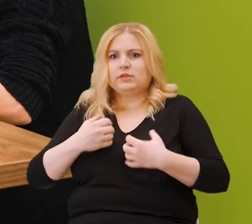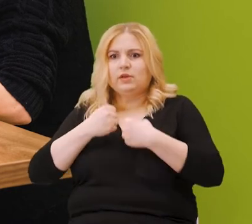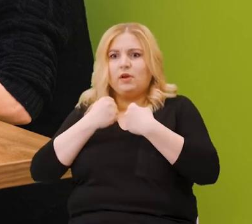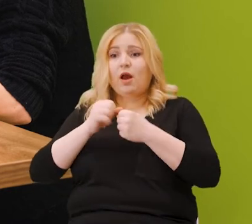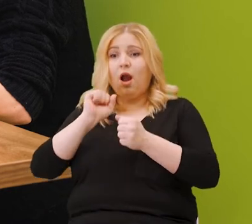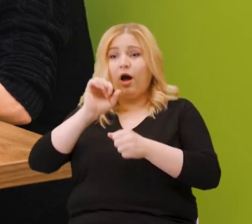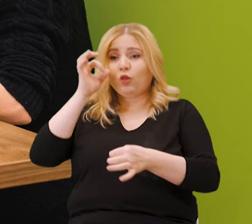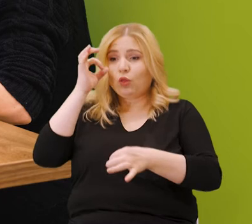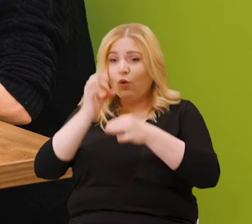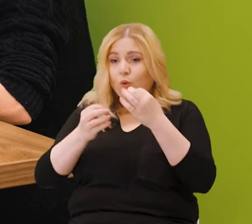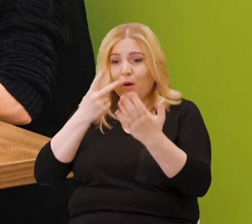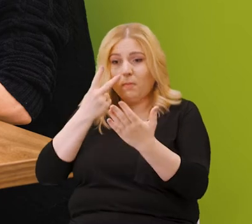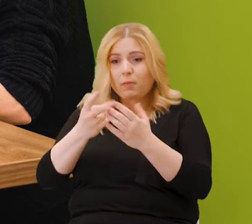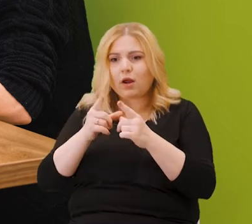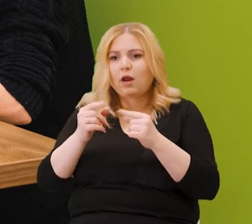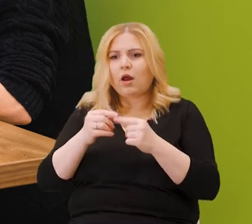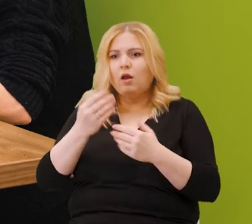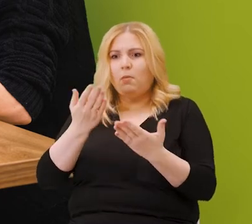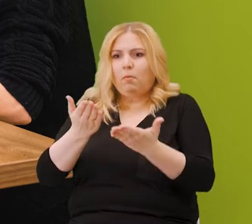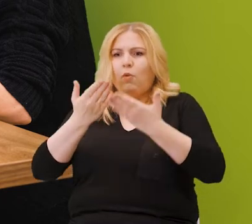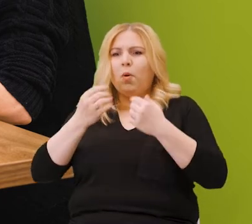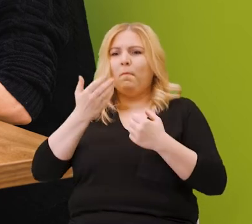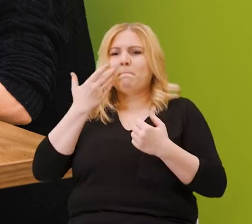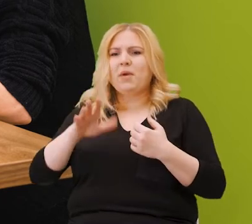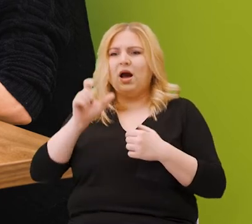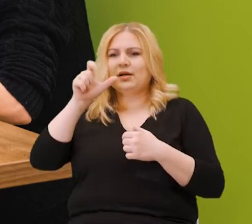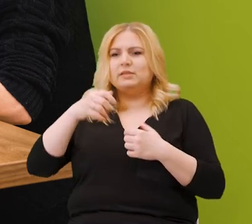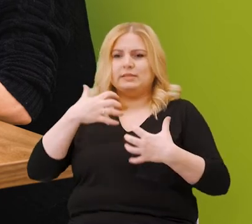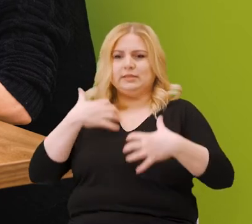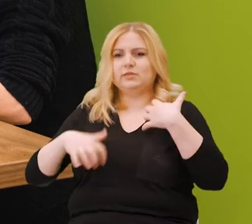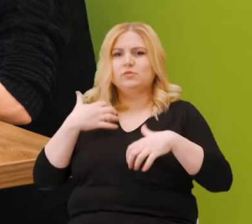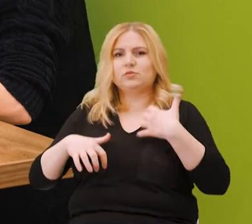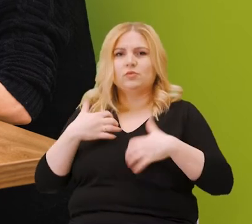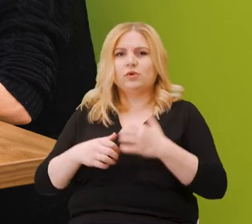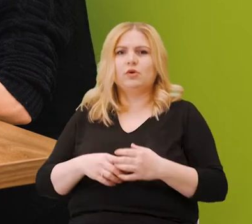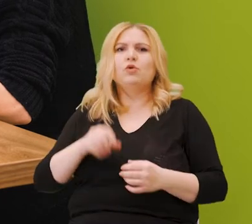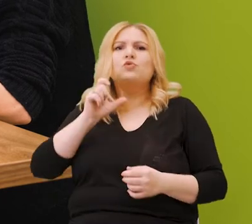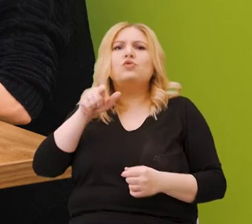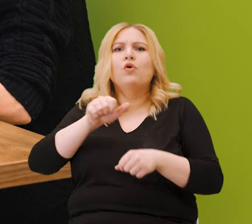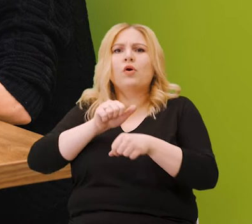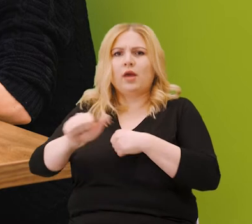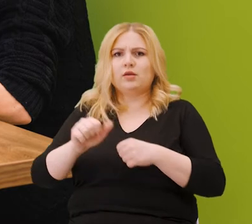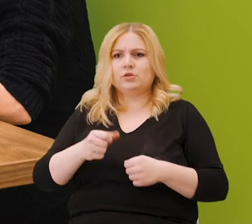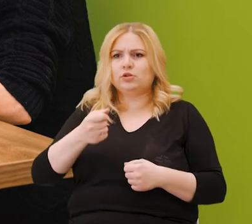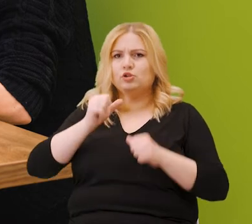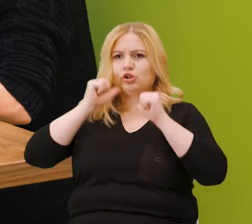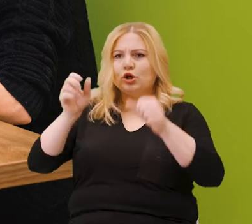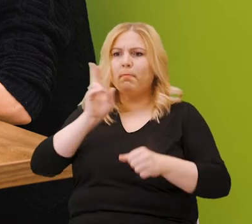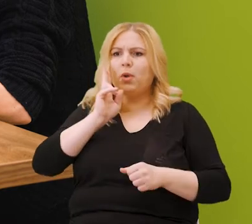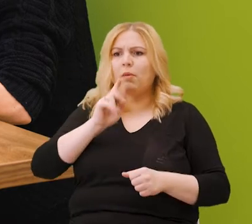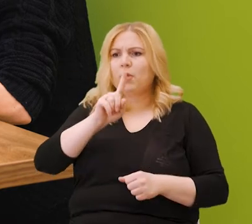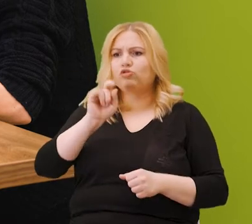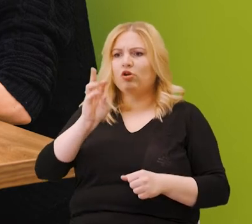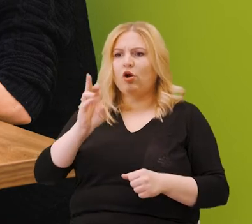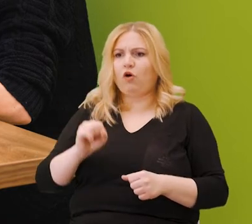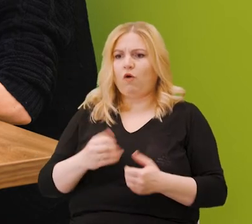grozę, a kiedy się człowiek dobrze przyjrzał, ujawniały swą złowrogą treść. Co to jest? Krzyknęła